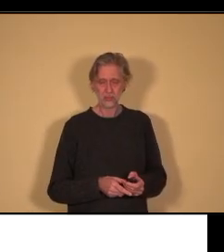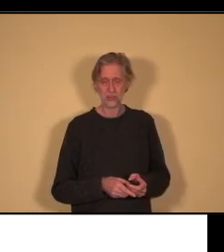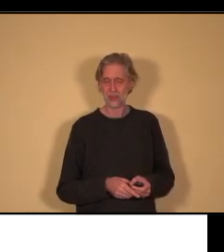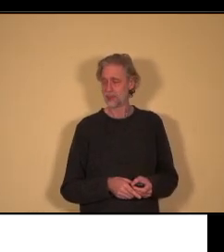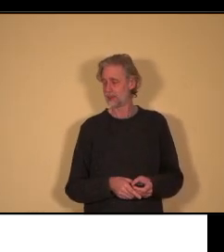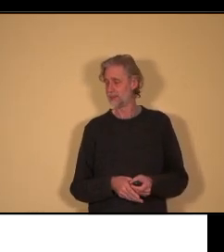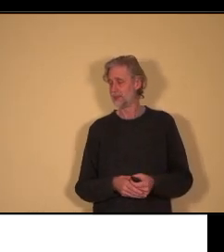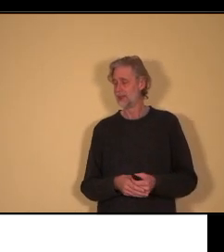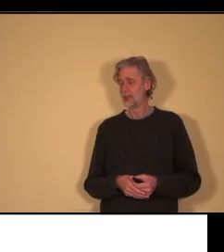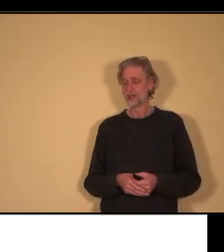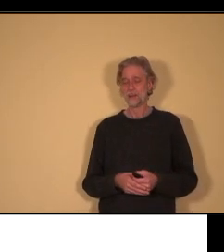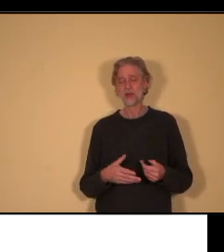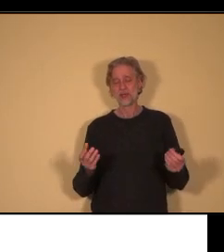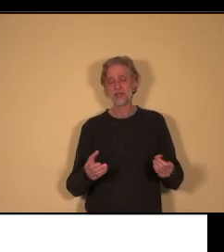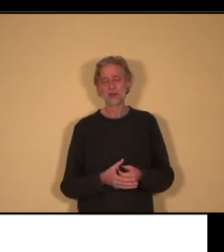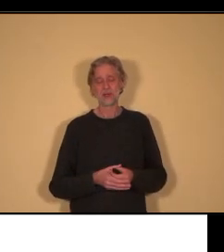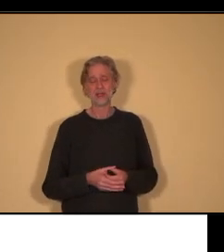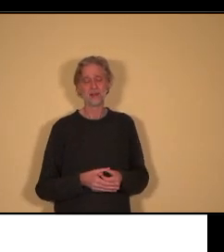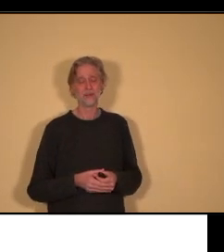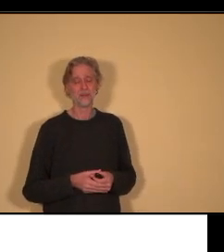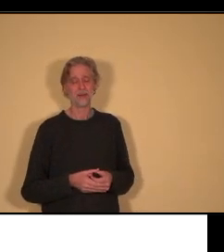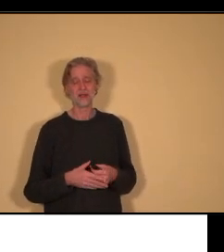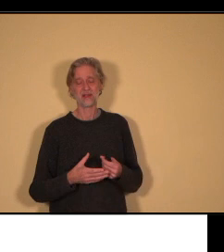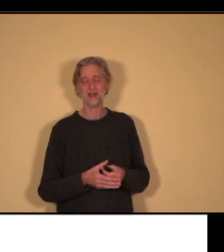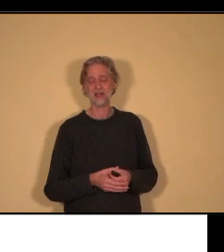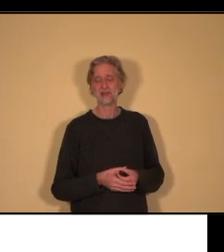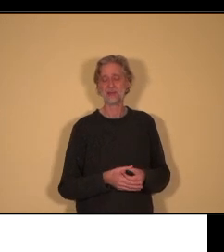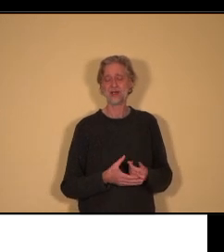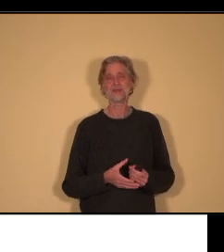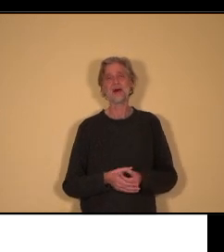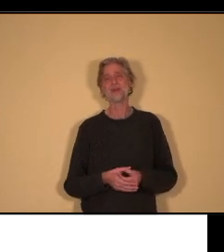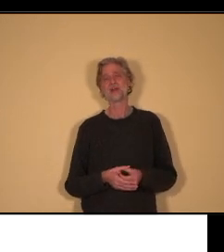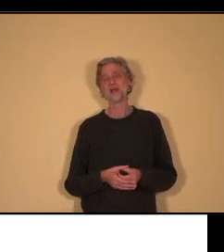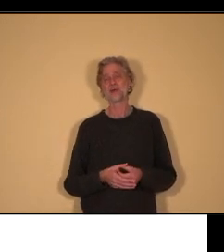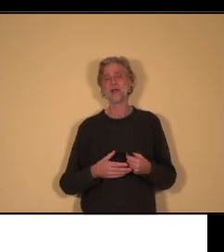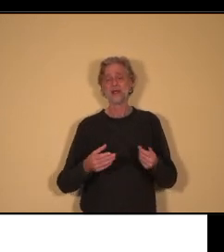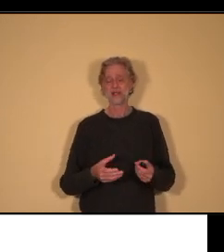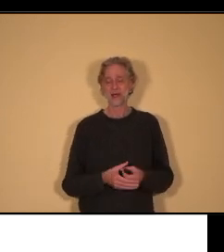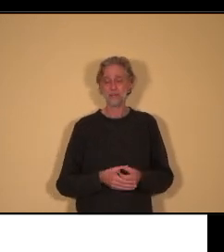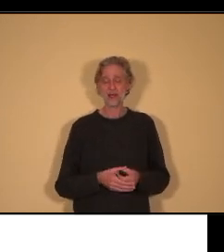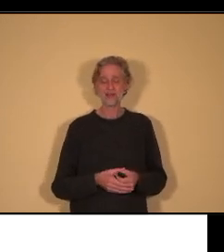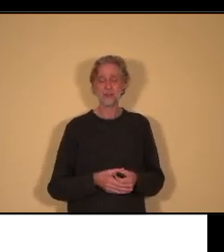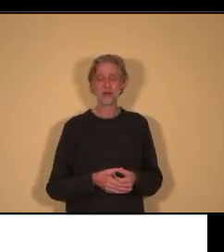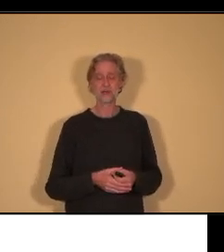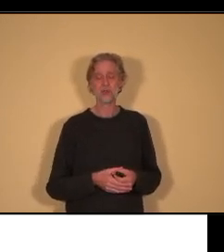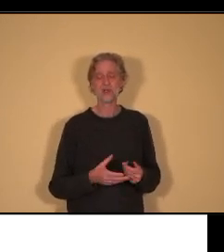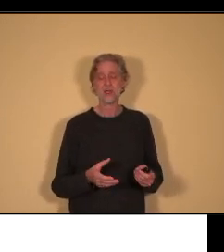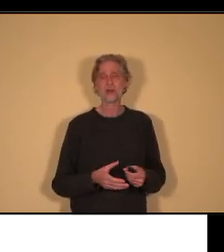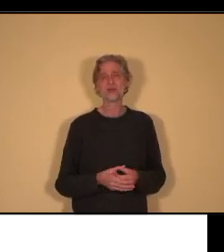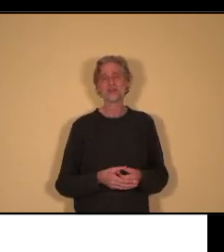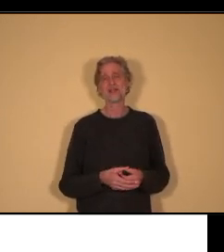So. Damit kommen wir hier schon mal tatsächlich zu einer Falschfarbendarstellung der